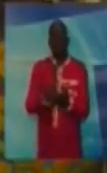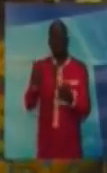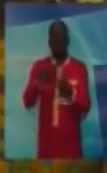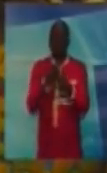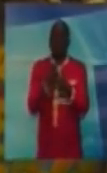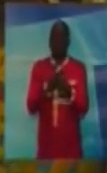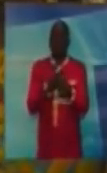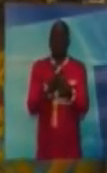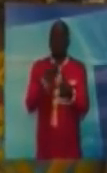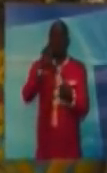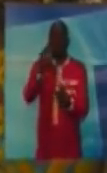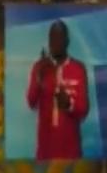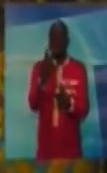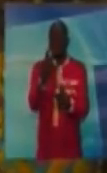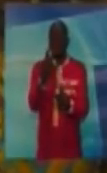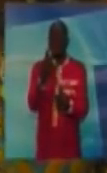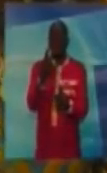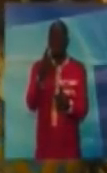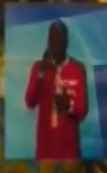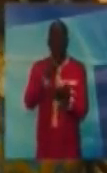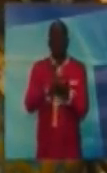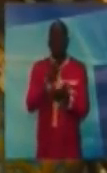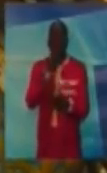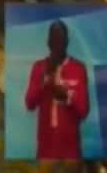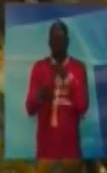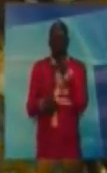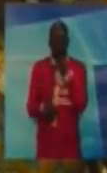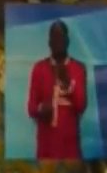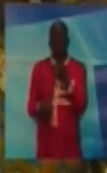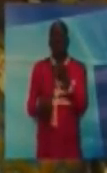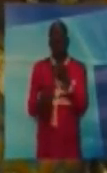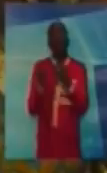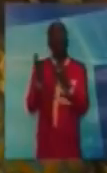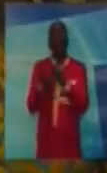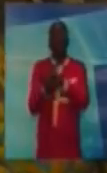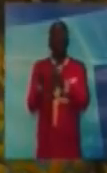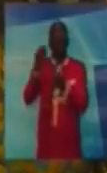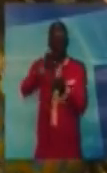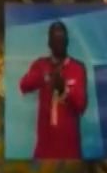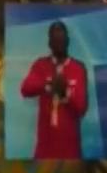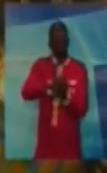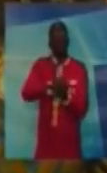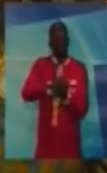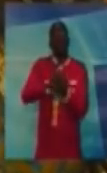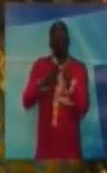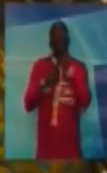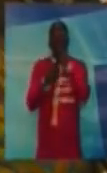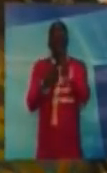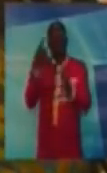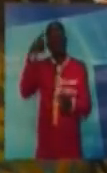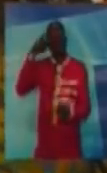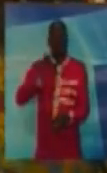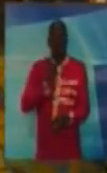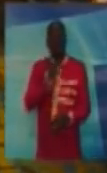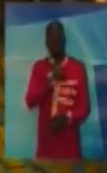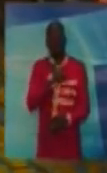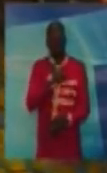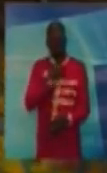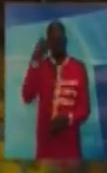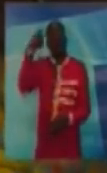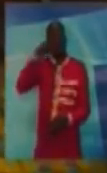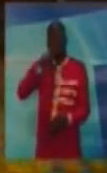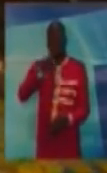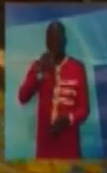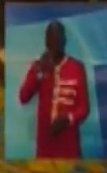premier aspect. Le deuxième aspect, c'est-à-dire retourner la calebasse, représente pour nous aussi